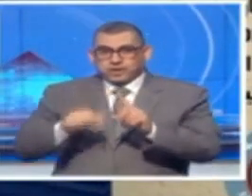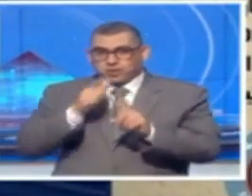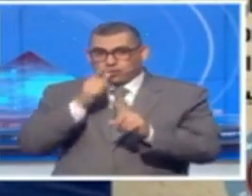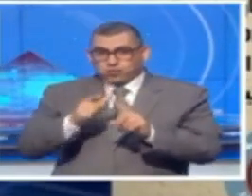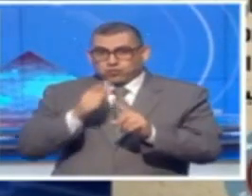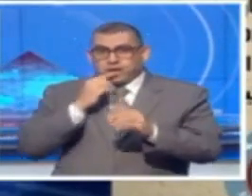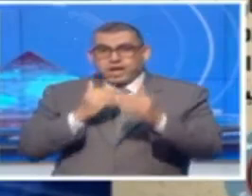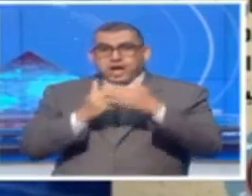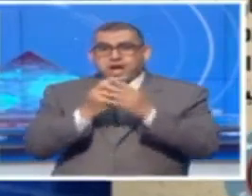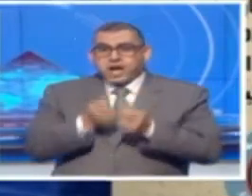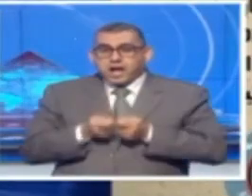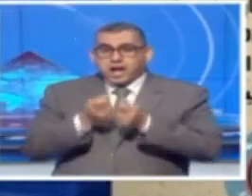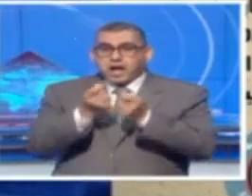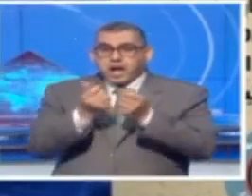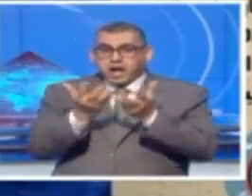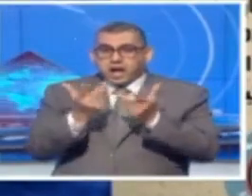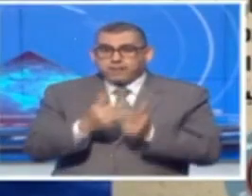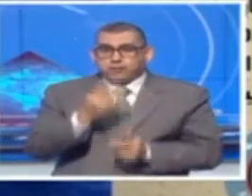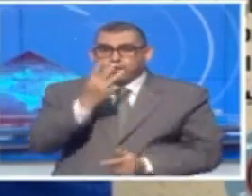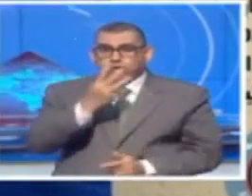10.9% لتصل إلى